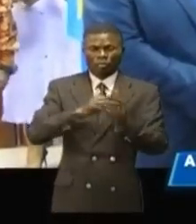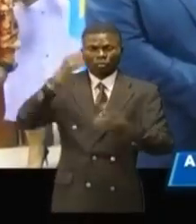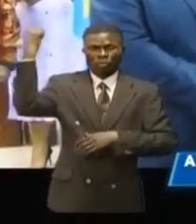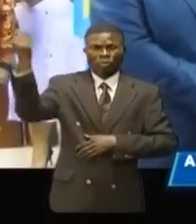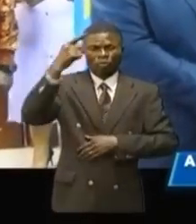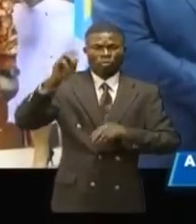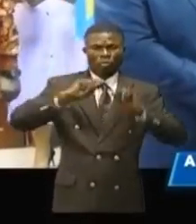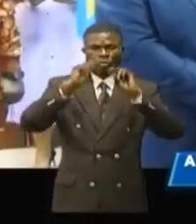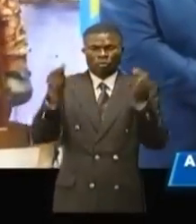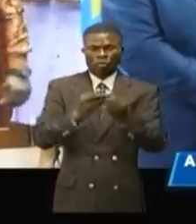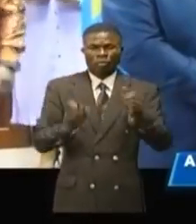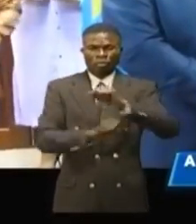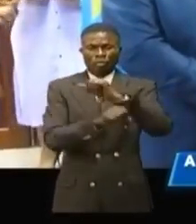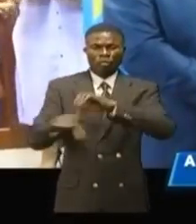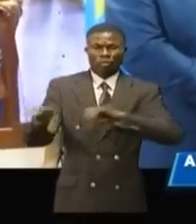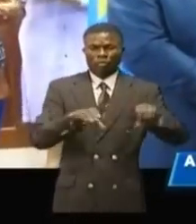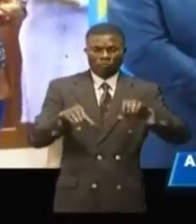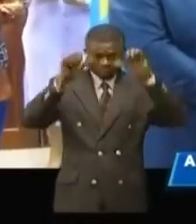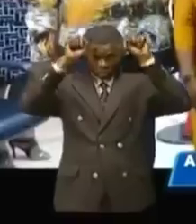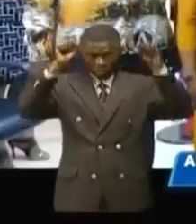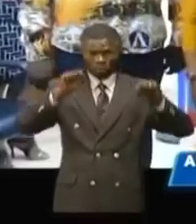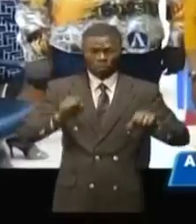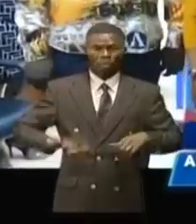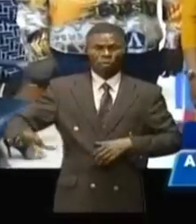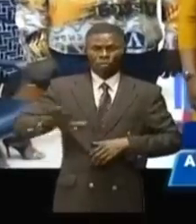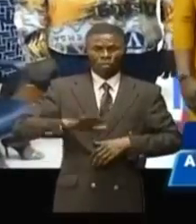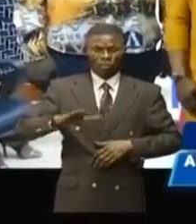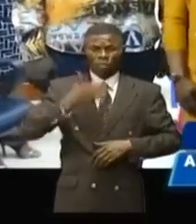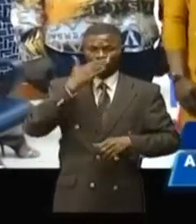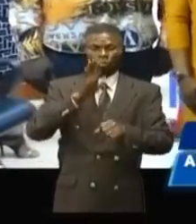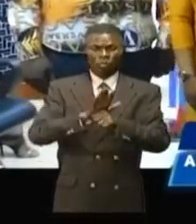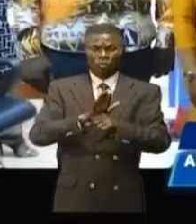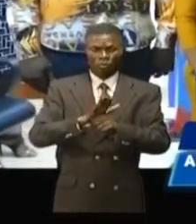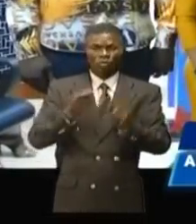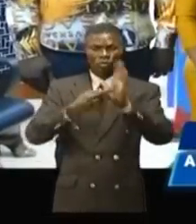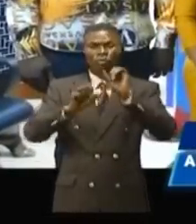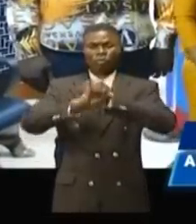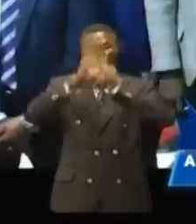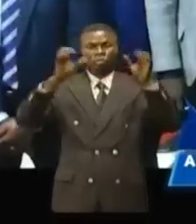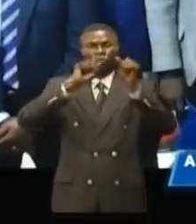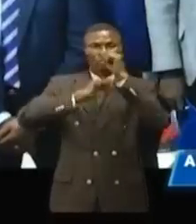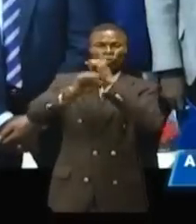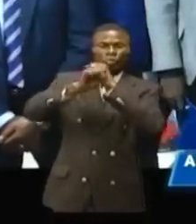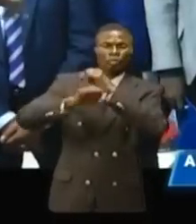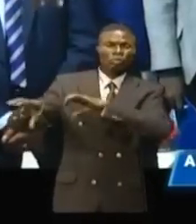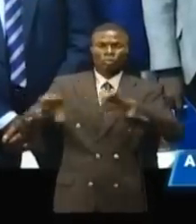de soutien aux actions du chef de l'État d'ISAC assure la visibilité et la promotion des